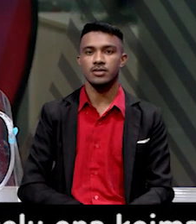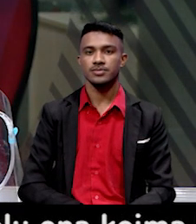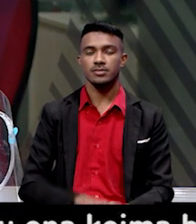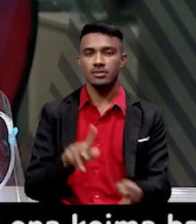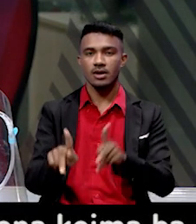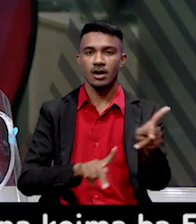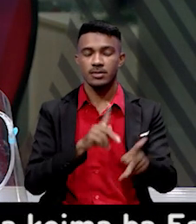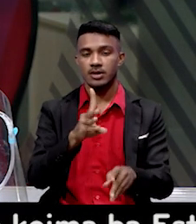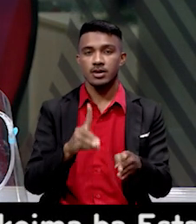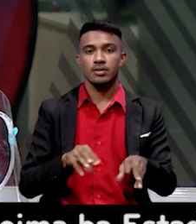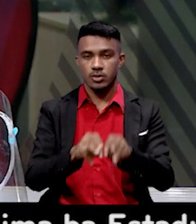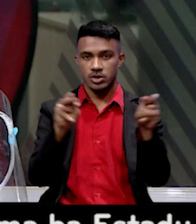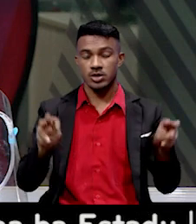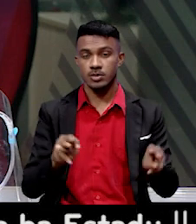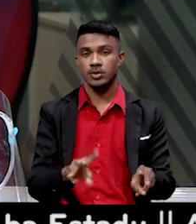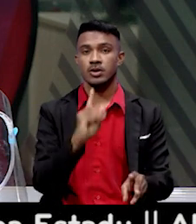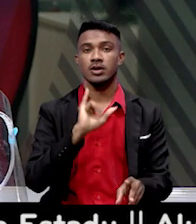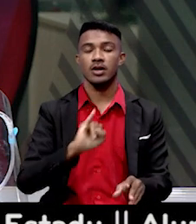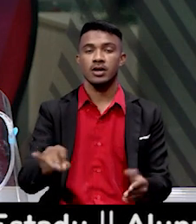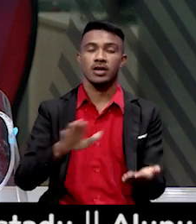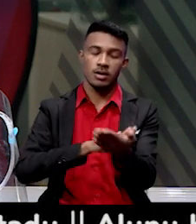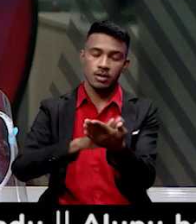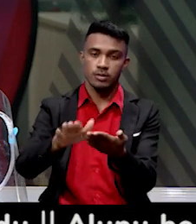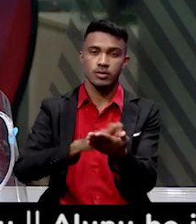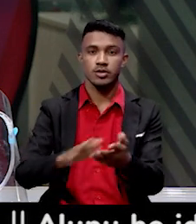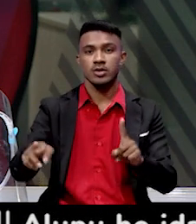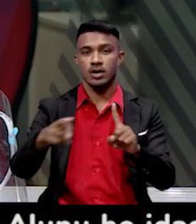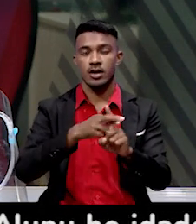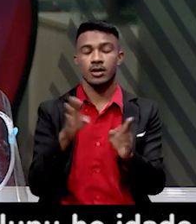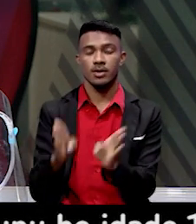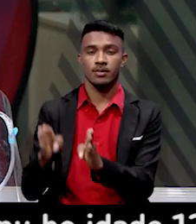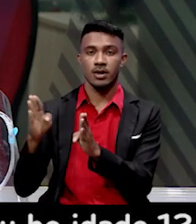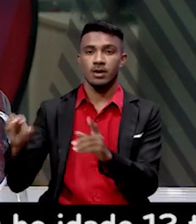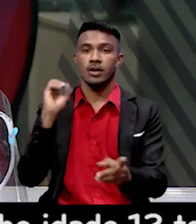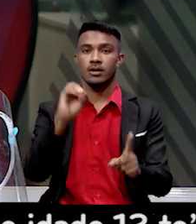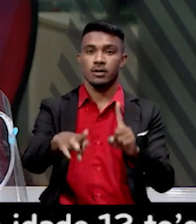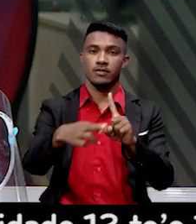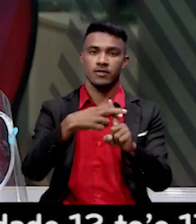Comunidade capital dele, a rua Monserrate, onde prepara Balorum Finado.